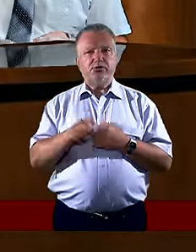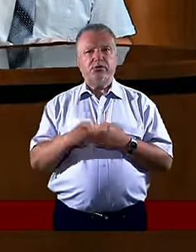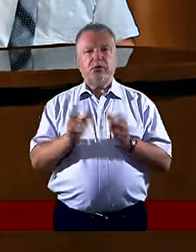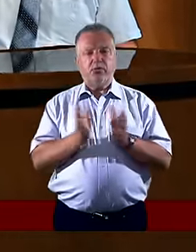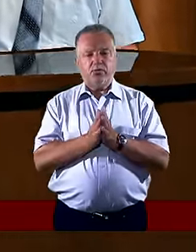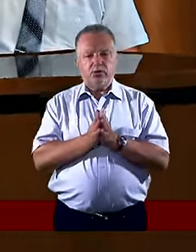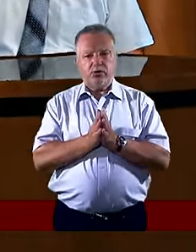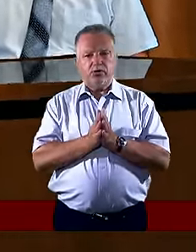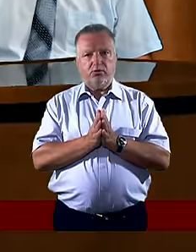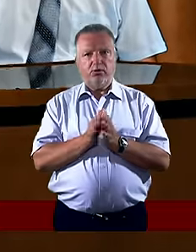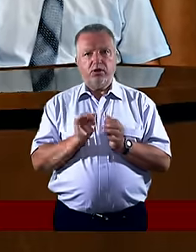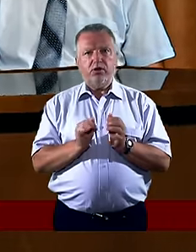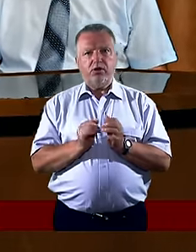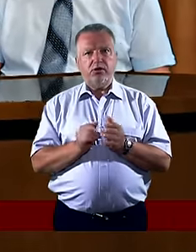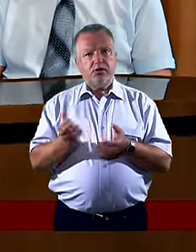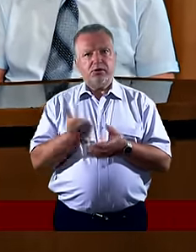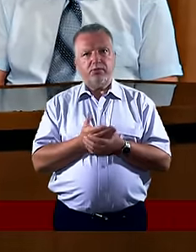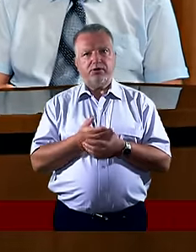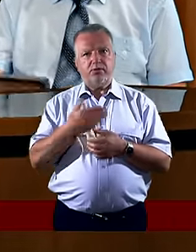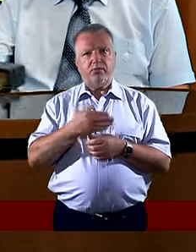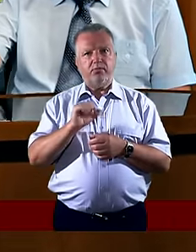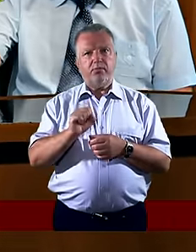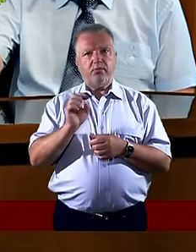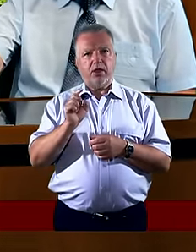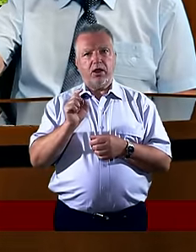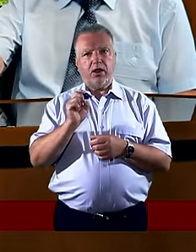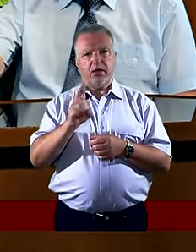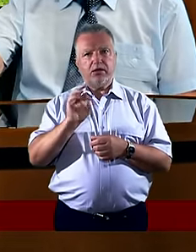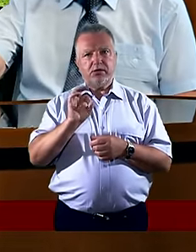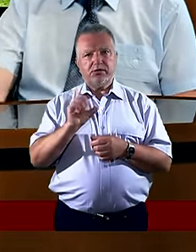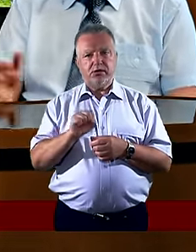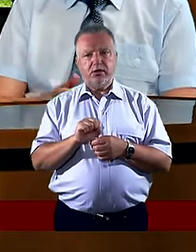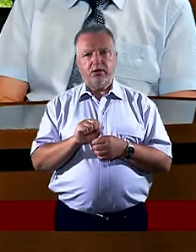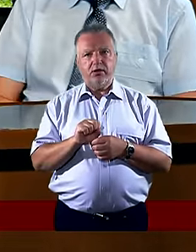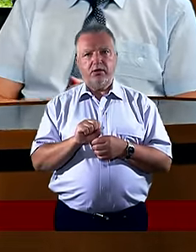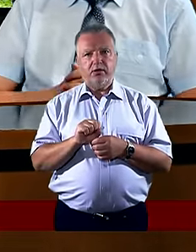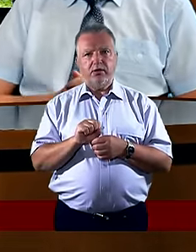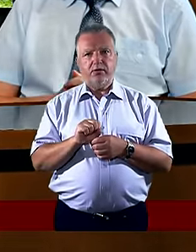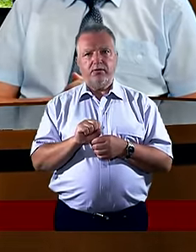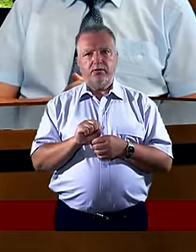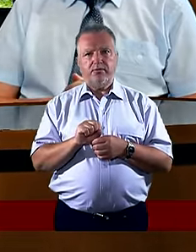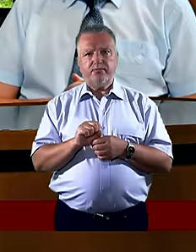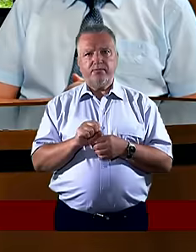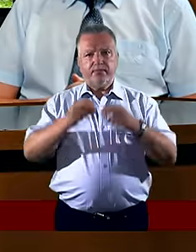żebyśmy zakończyli je modlitwą i bardzo proszę, Maksymilianie, pomóc się z nami na zakończenie.